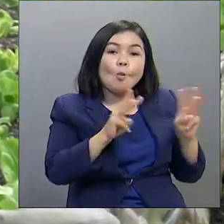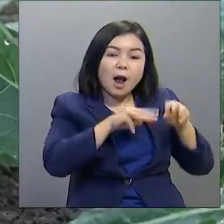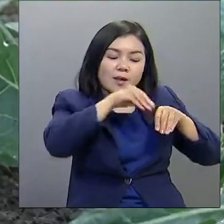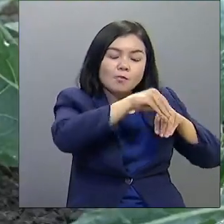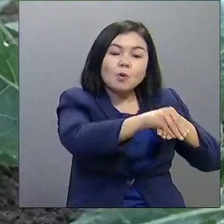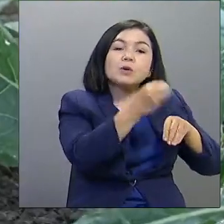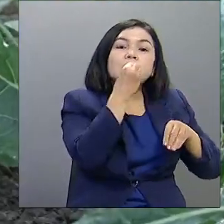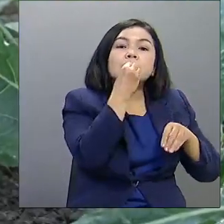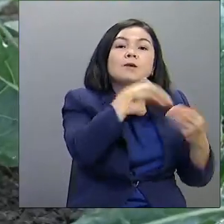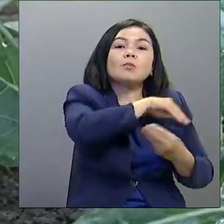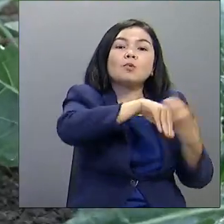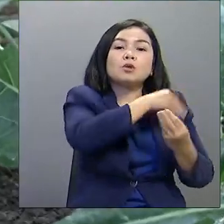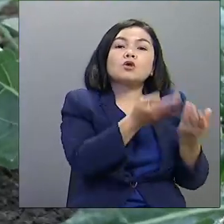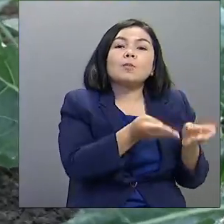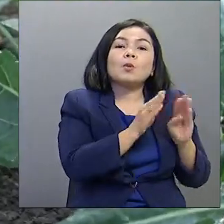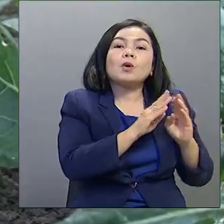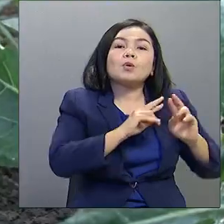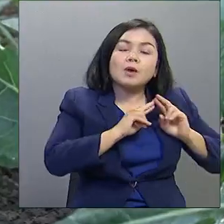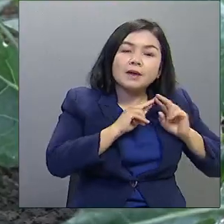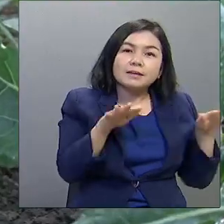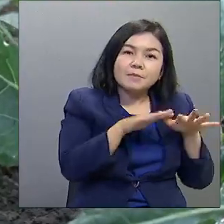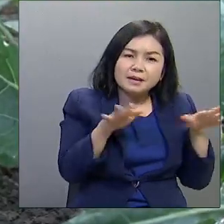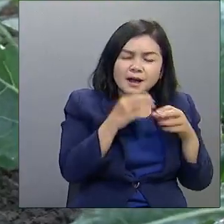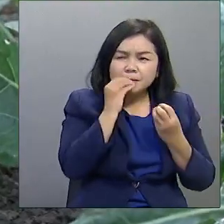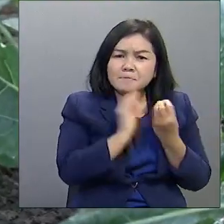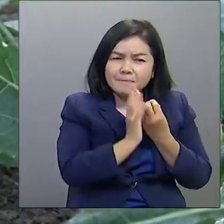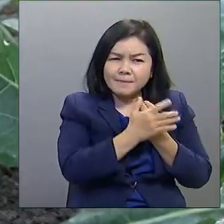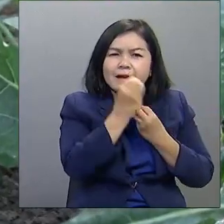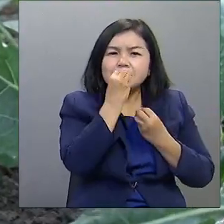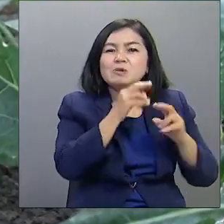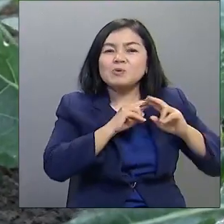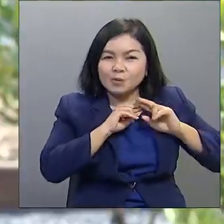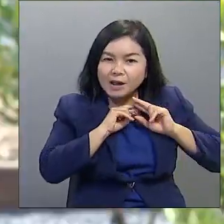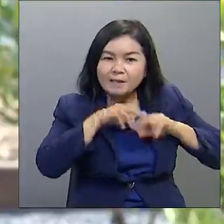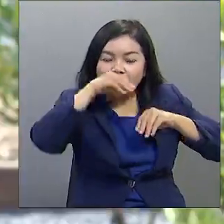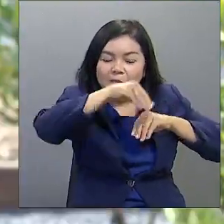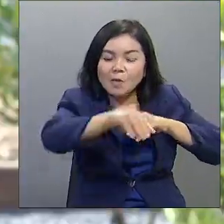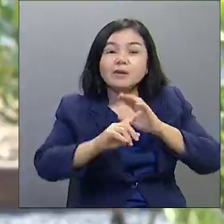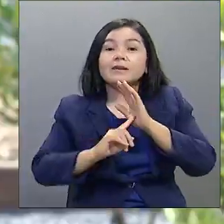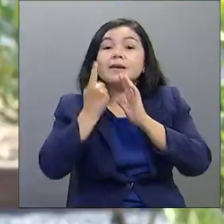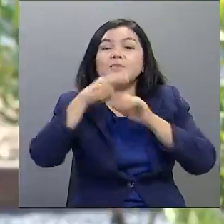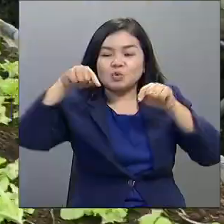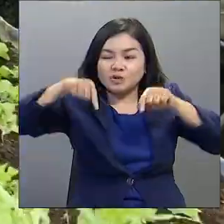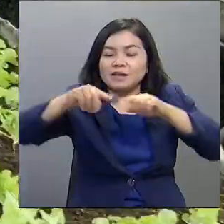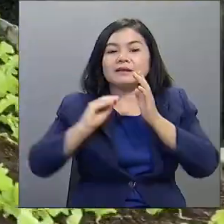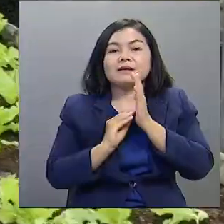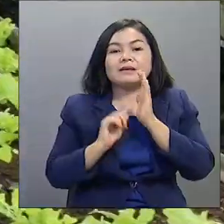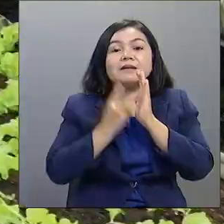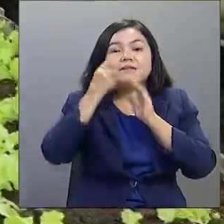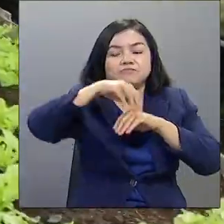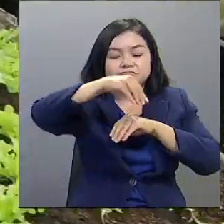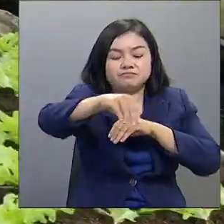เหมือนกับเรามีที่ตรงนี้เราถมไว้แล้วแล้วก็เราอยากมีผักไว้กินเยอะๆค่ะก็เลยมาเริ่มต้นปลูกที่นี่